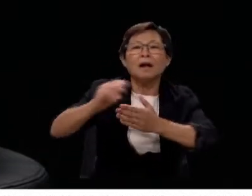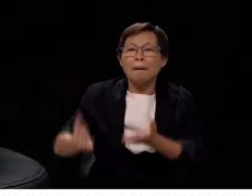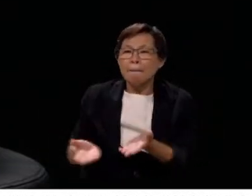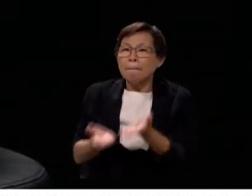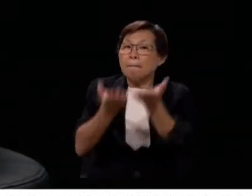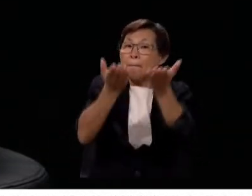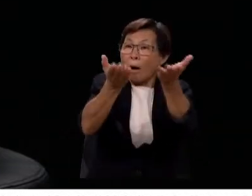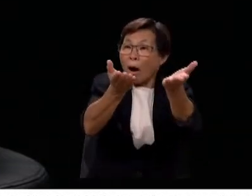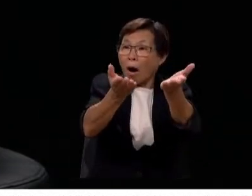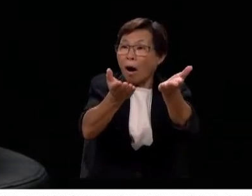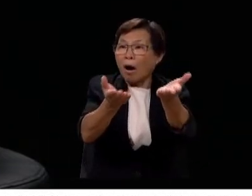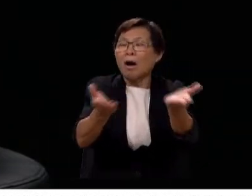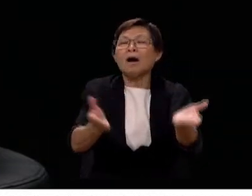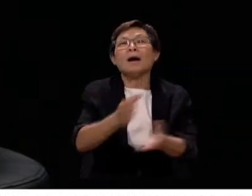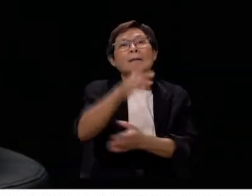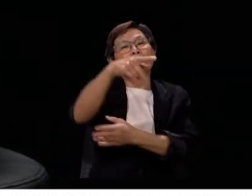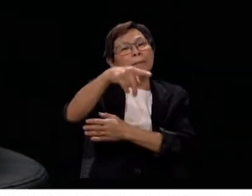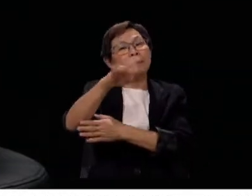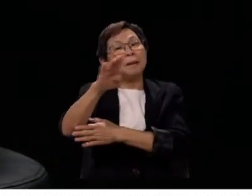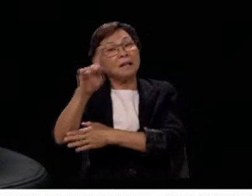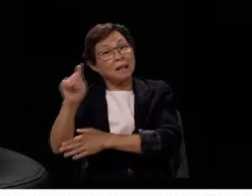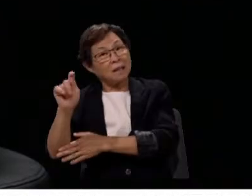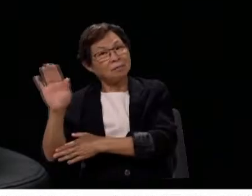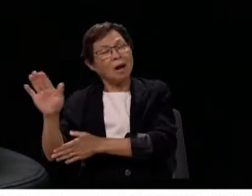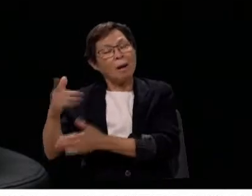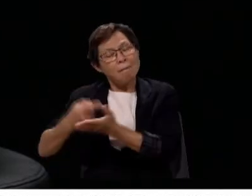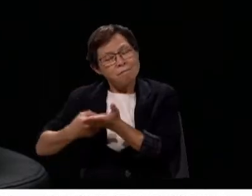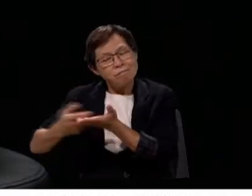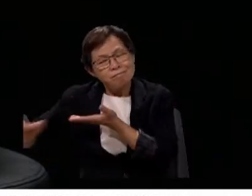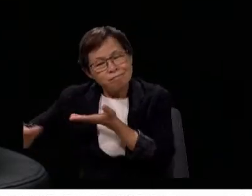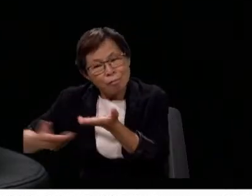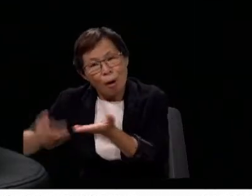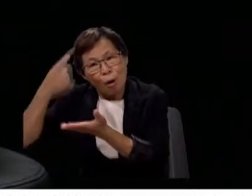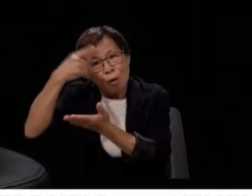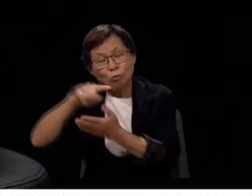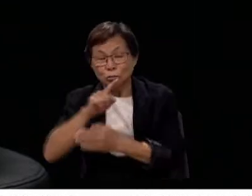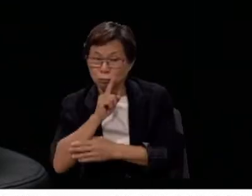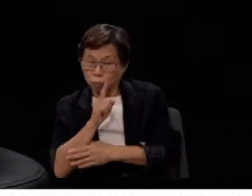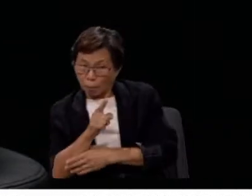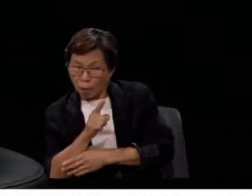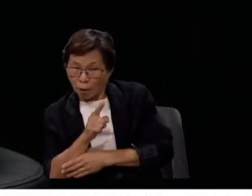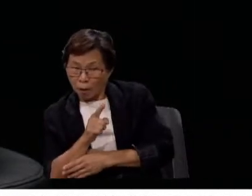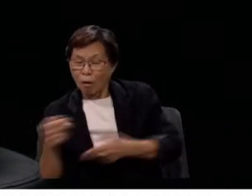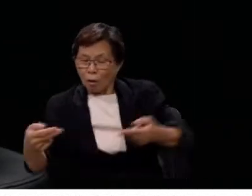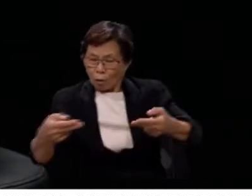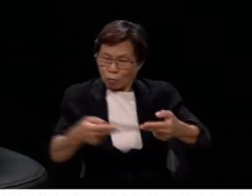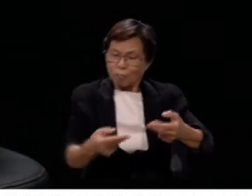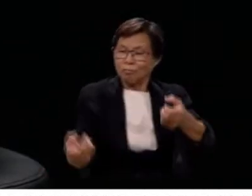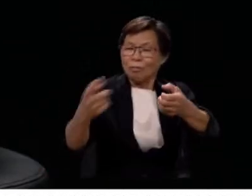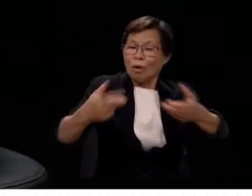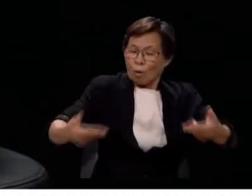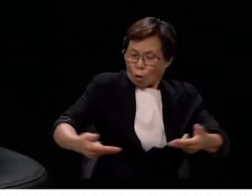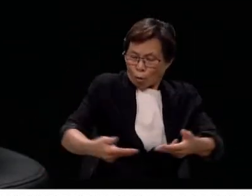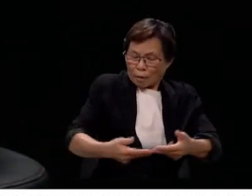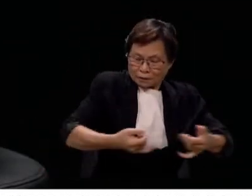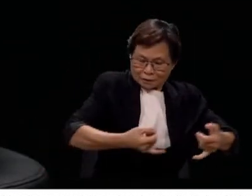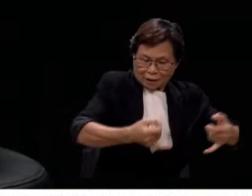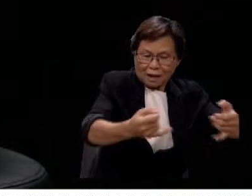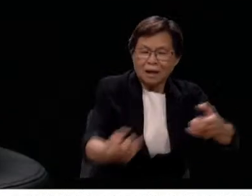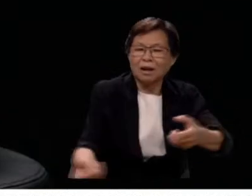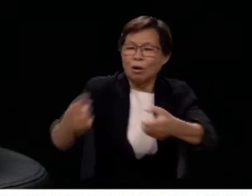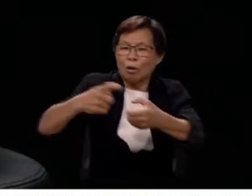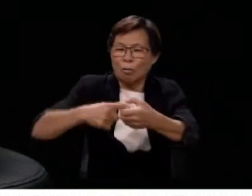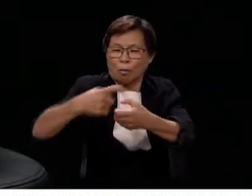ke peringkat lokal otolitik satupun bibit itu sendiri untuk pastikan hubungan jalanan ini